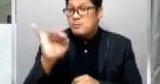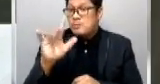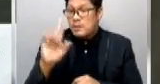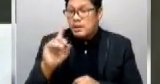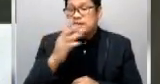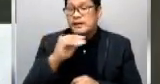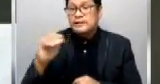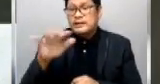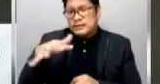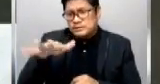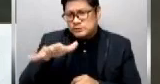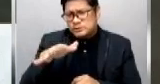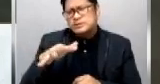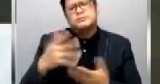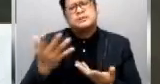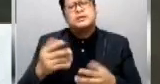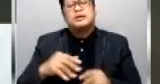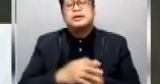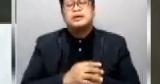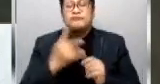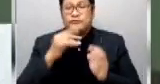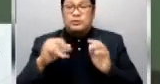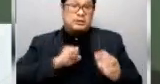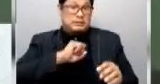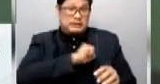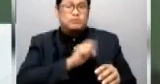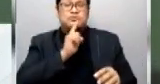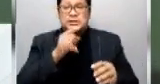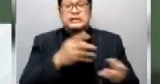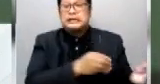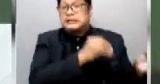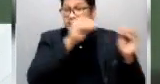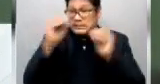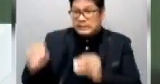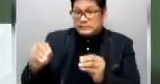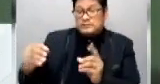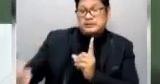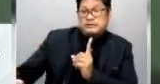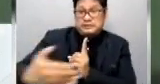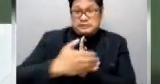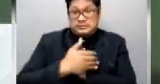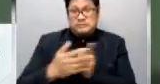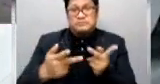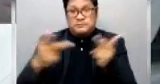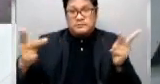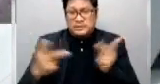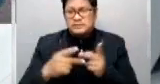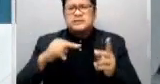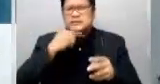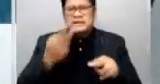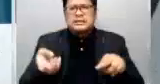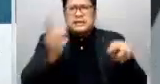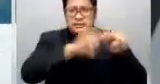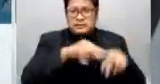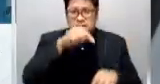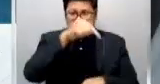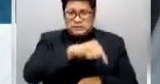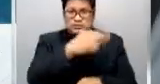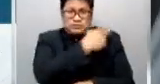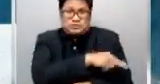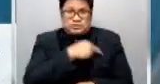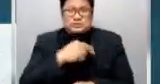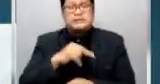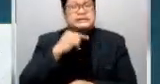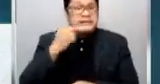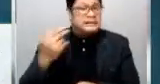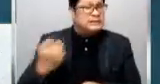temporary treatment and monitoring facilities daw ilalagay para di dumagdag pa sa mga pasyente sa ospital. Kaya di pa raw nakikita ng